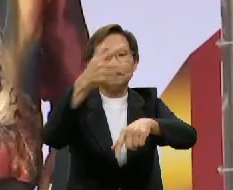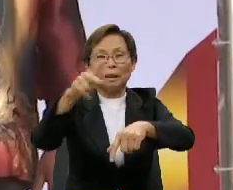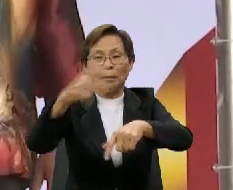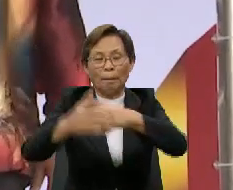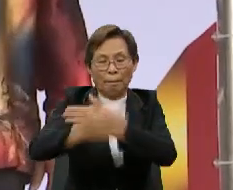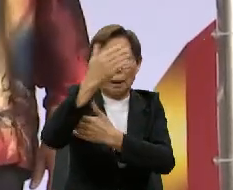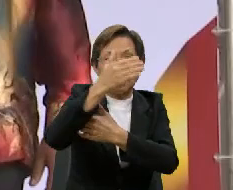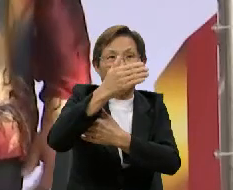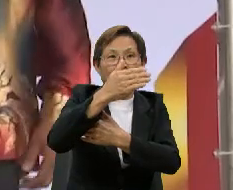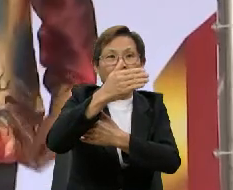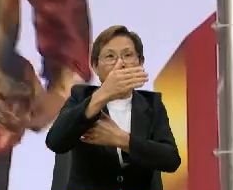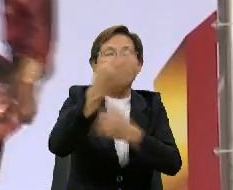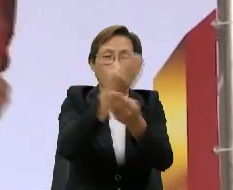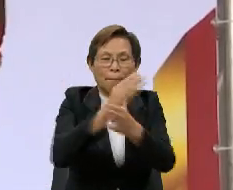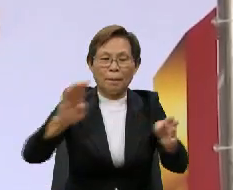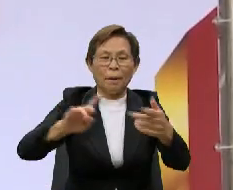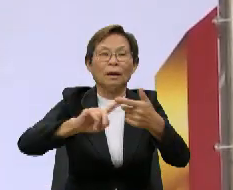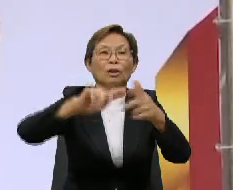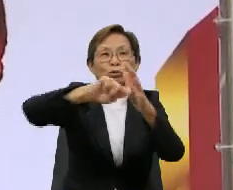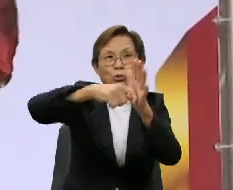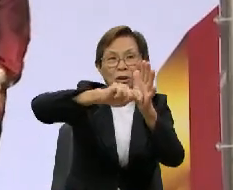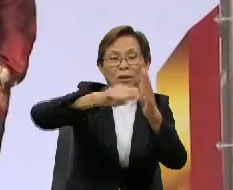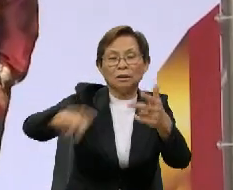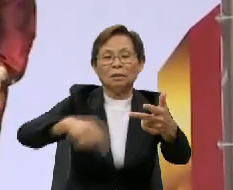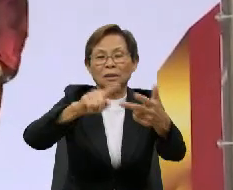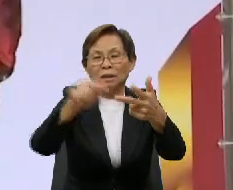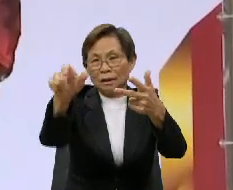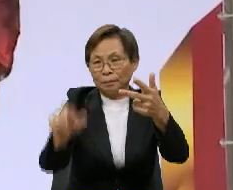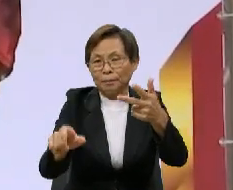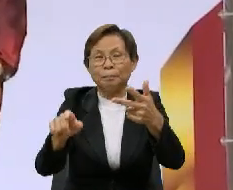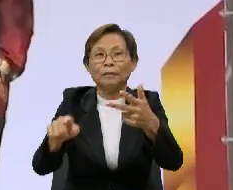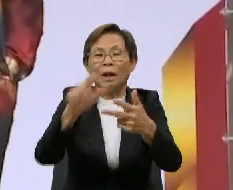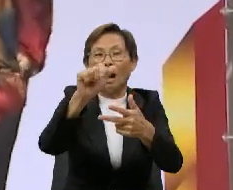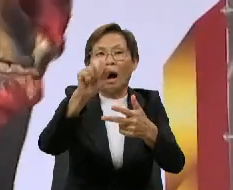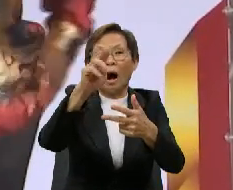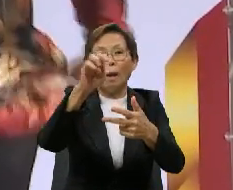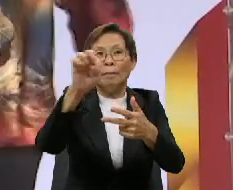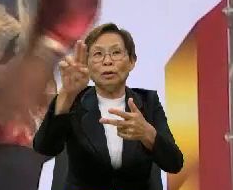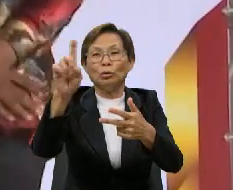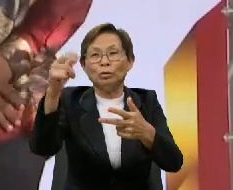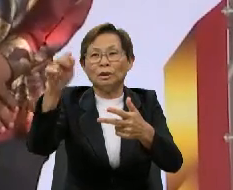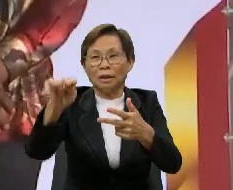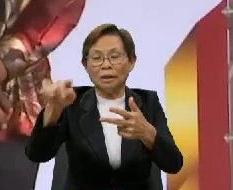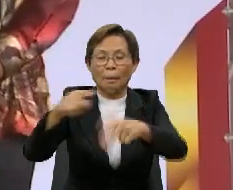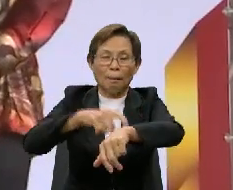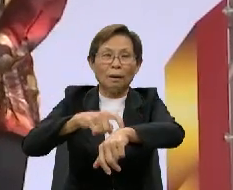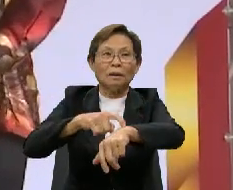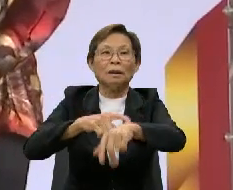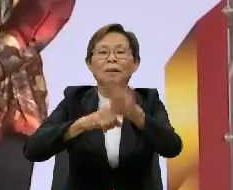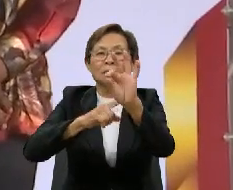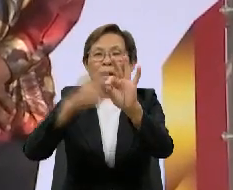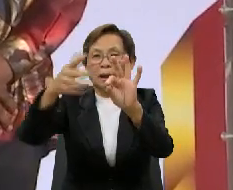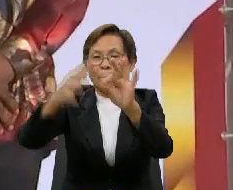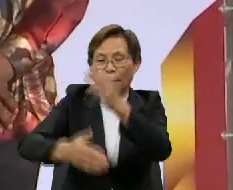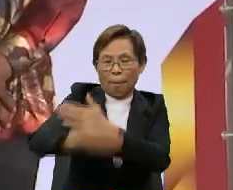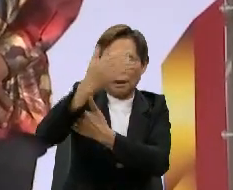pagi, Parti Bebas Kunci. Yang ketiga, Amiruddin bin Syari, masa